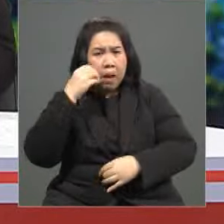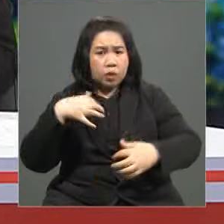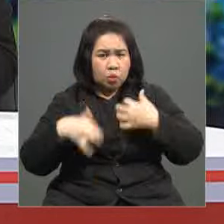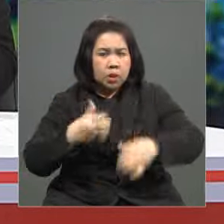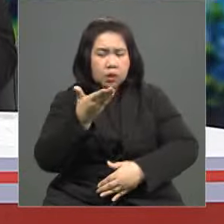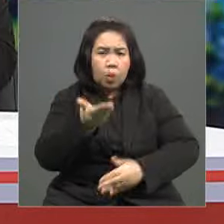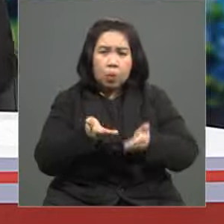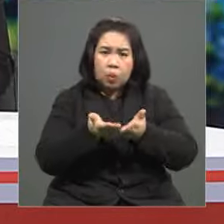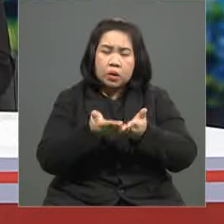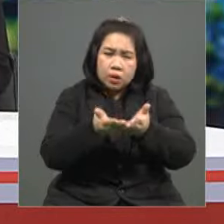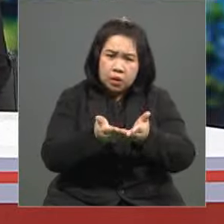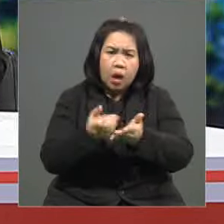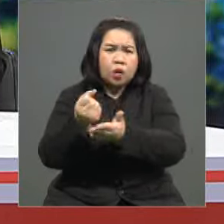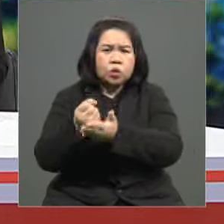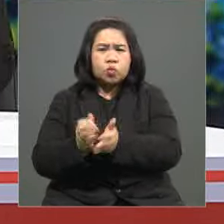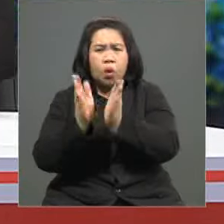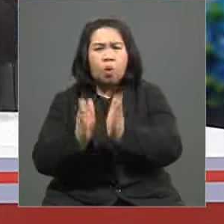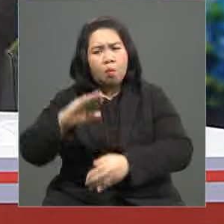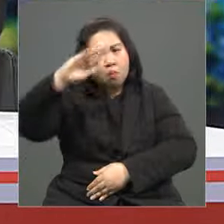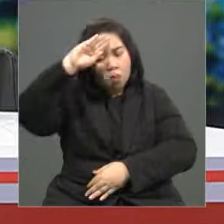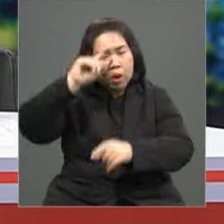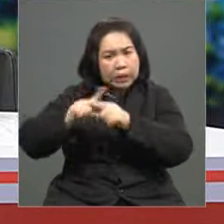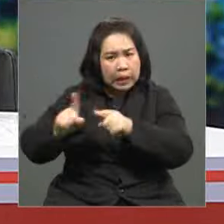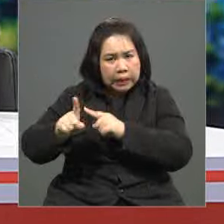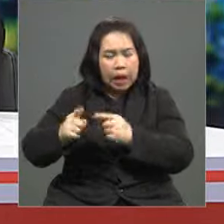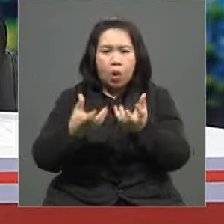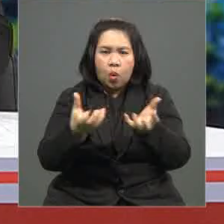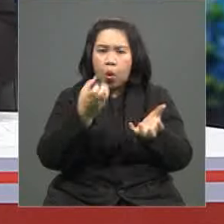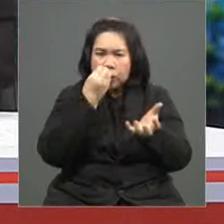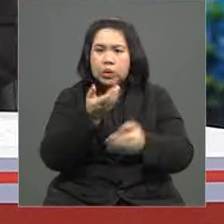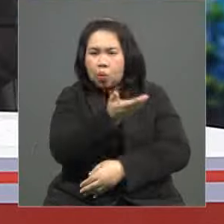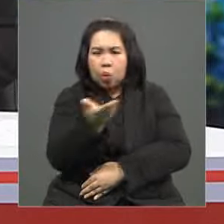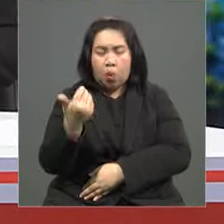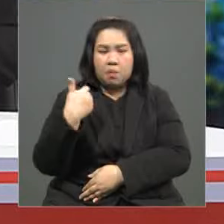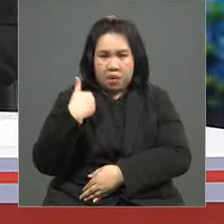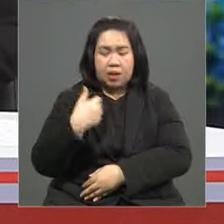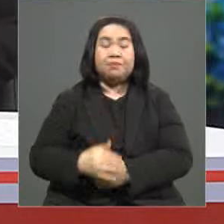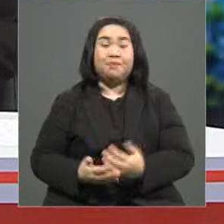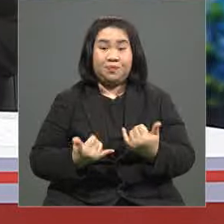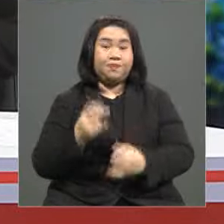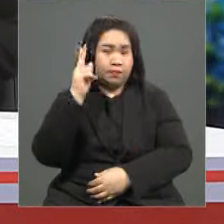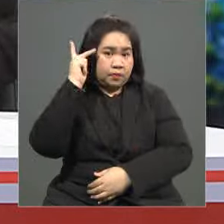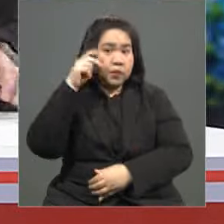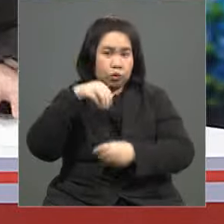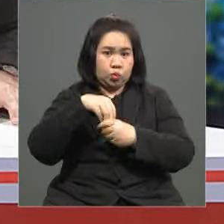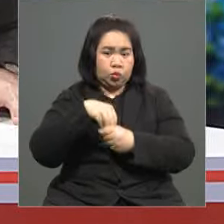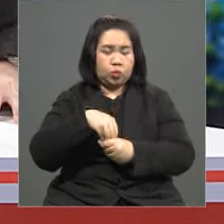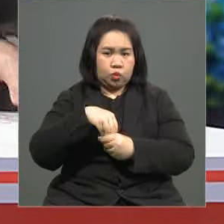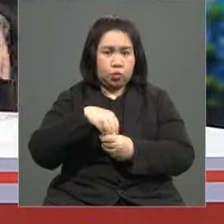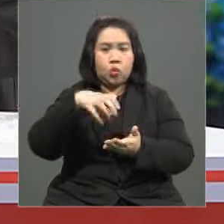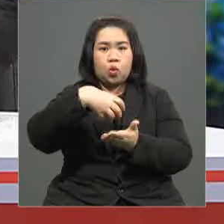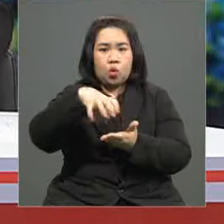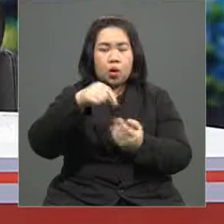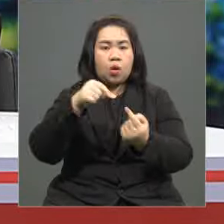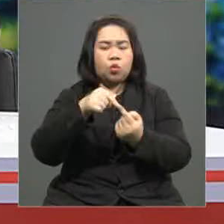ขออาหารขอมานับพันรายทีเดียวนะคะเราจะไปติดตามสถานการณ์ล่าสุดกันจากคุณสุภัลากมลค่ะรายงานสดจากบริเวณถนน